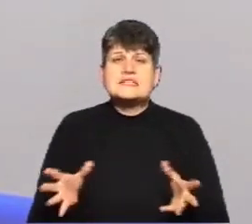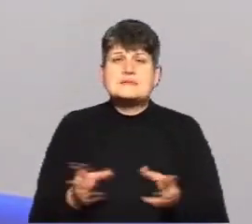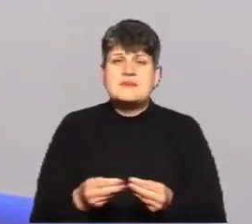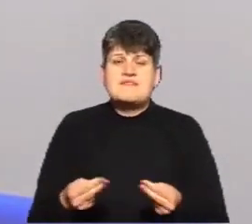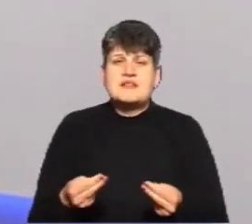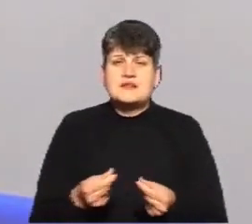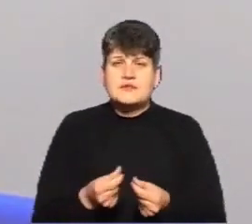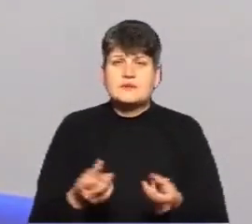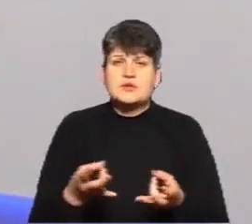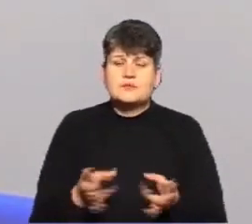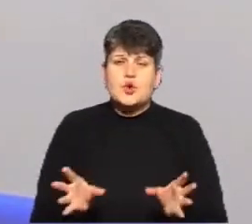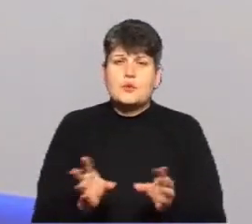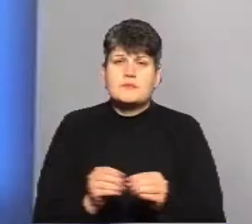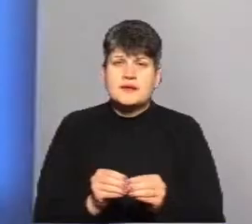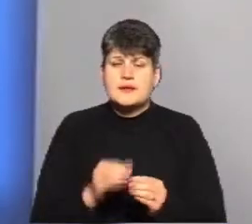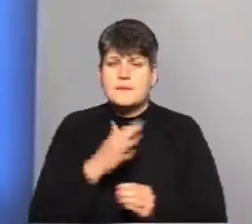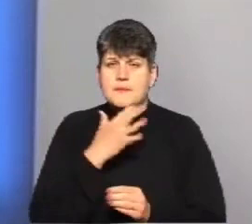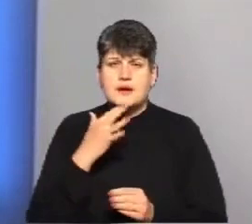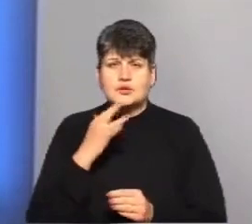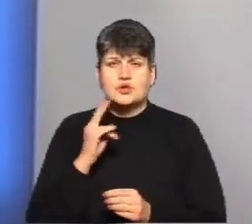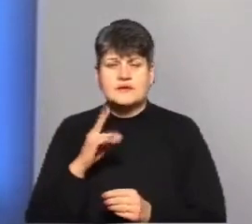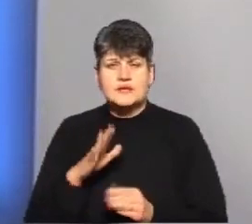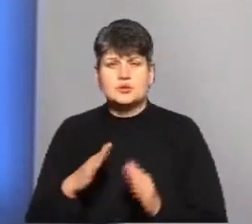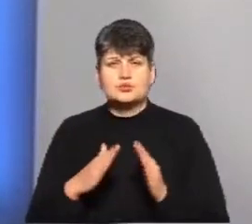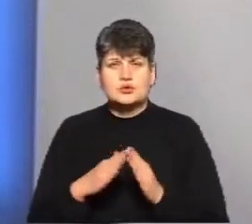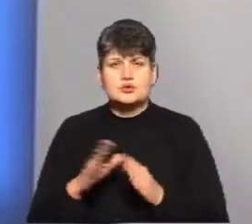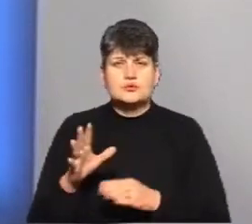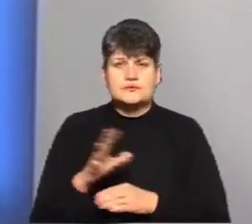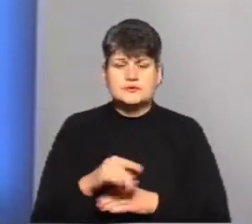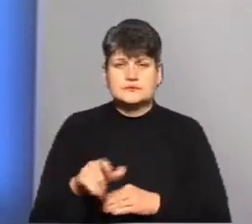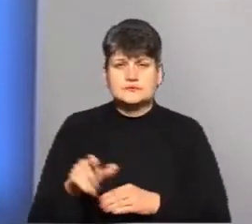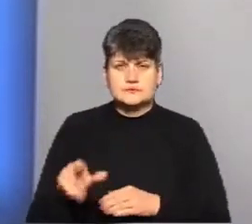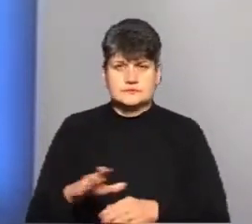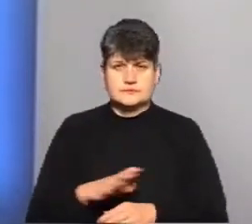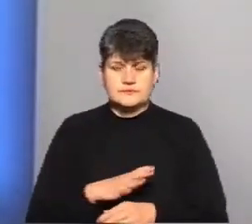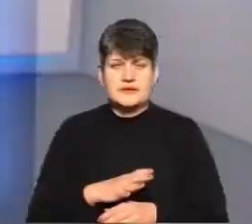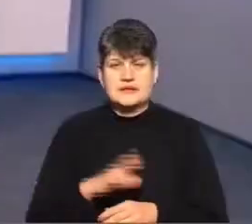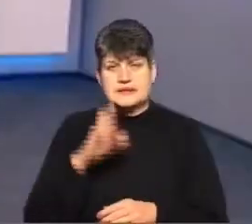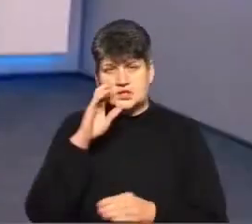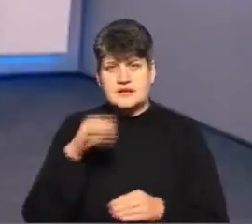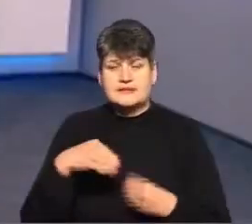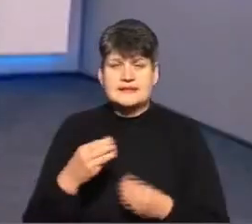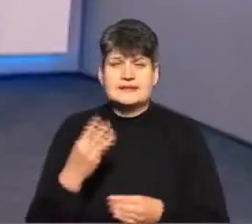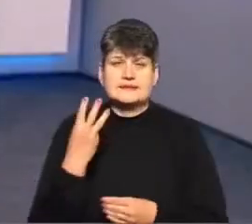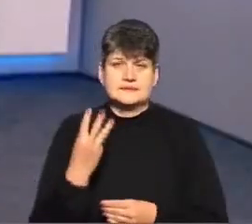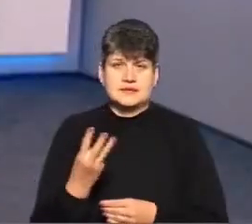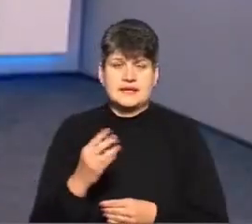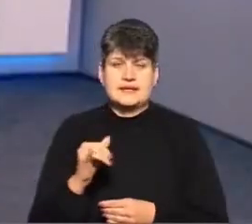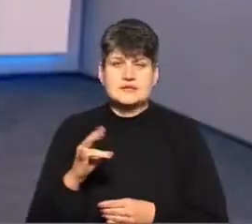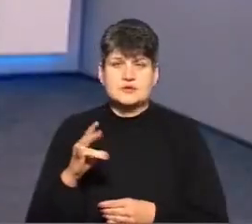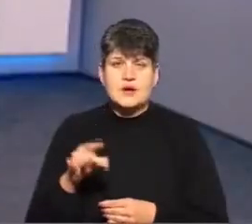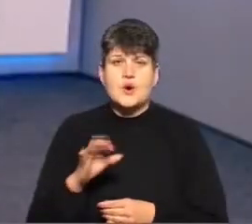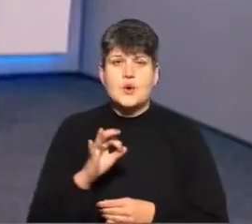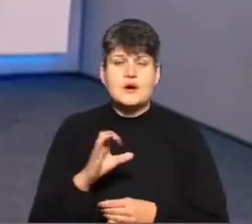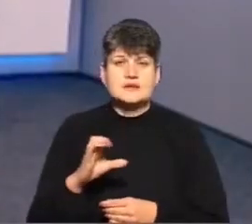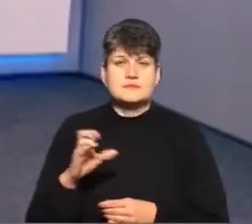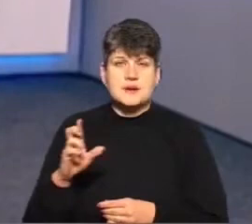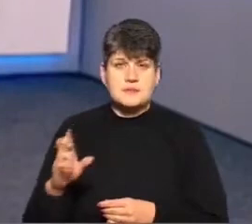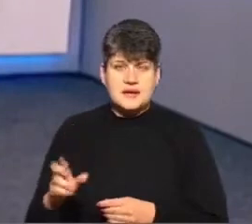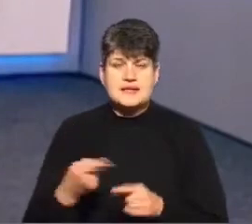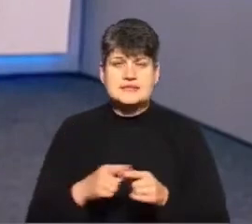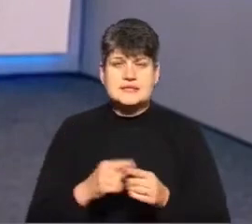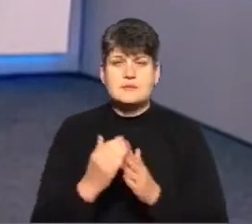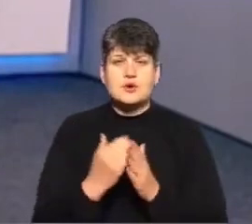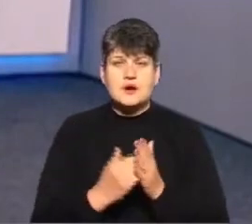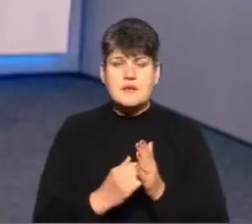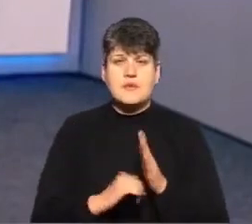прикладу, багатоквартирному будинку або всі мешканці. Держава нам дала 3 інструменти. Для ОСББ, це є програма фонду енергоефективності